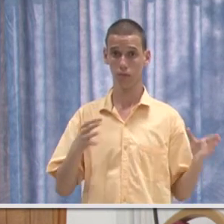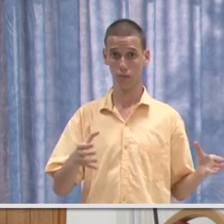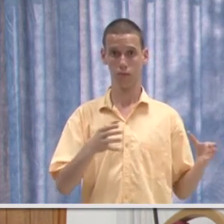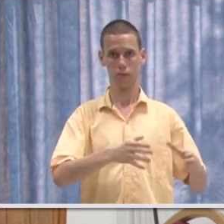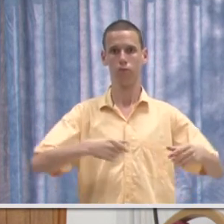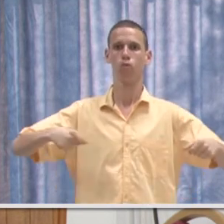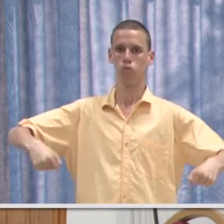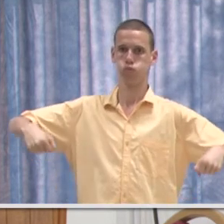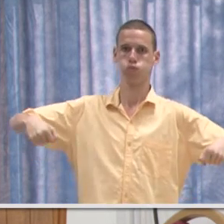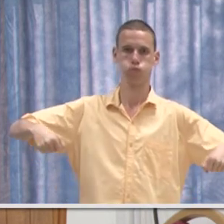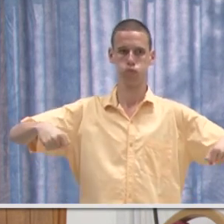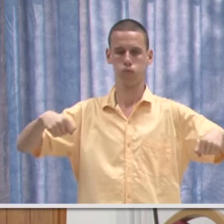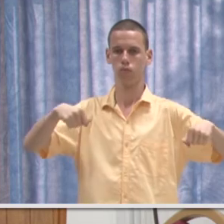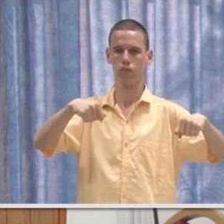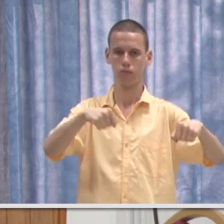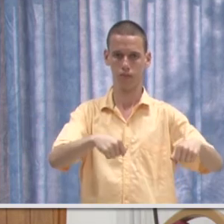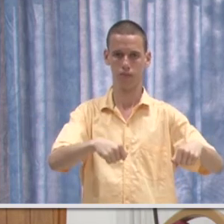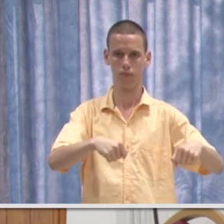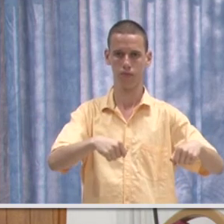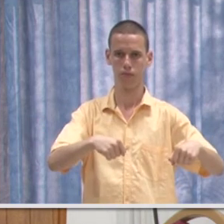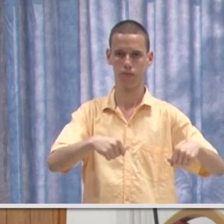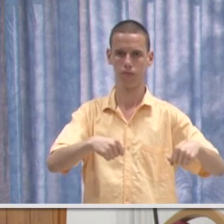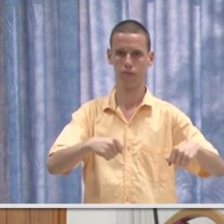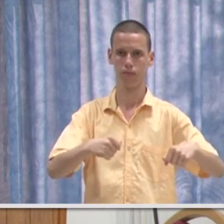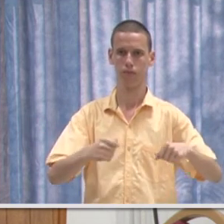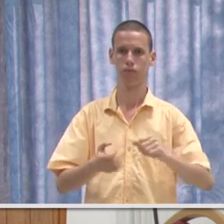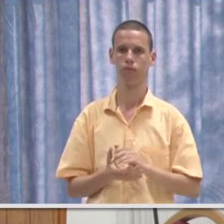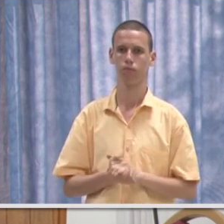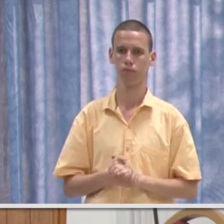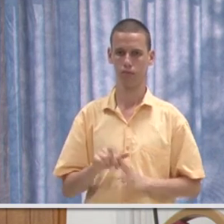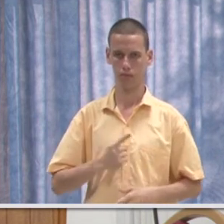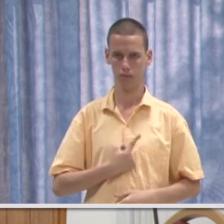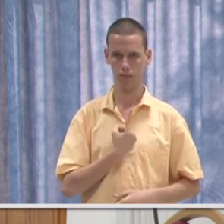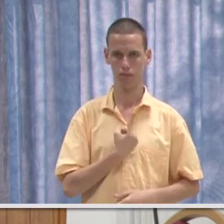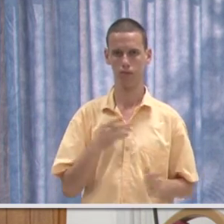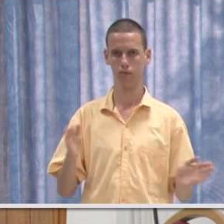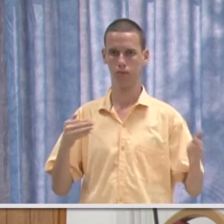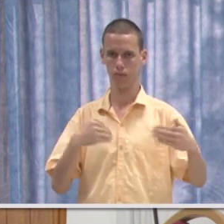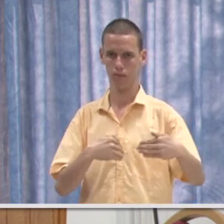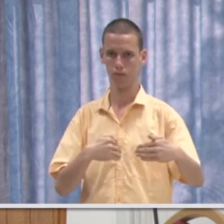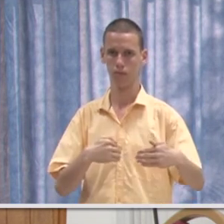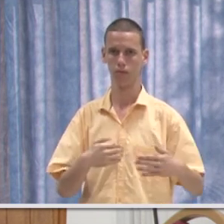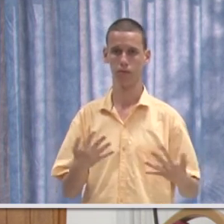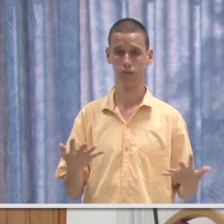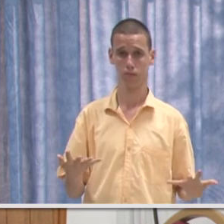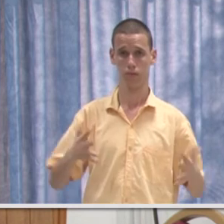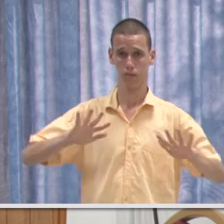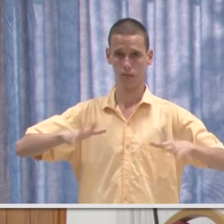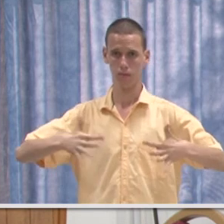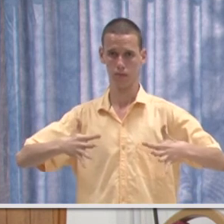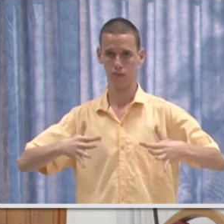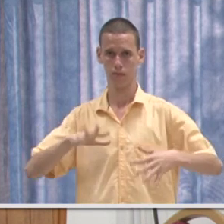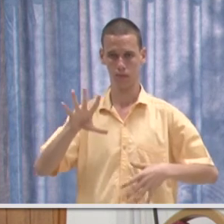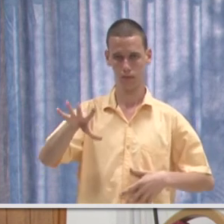un gros parcelle pour ce monde, qui nous a une limite, qui est une quantité de quelque chose que nous sommes capables